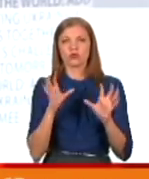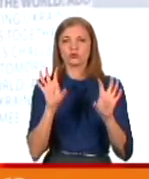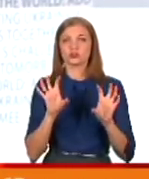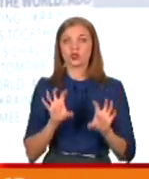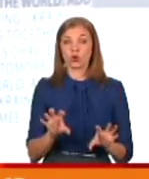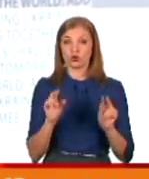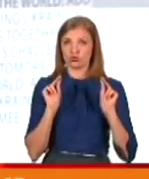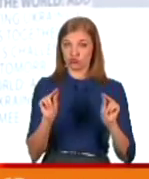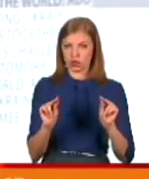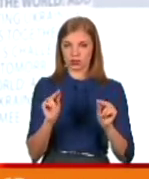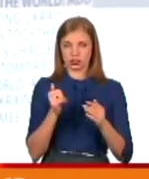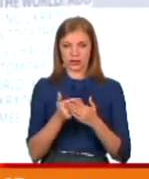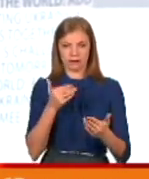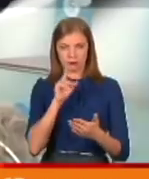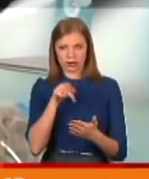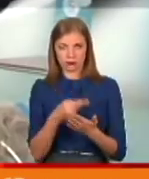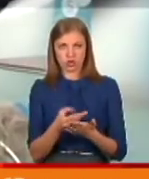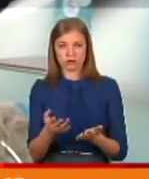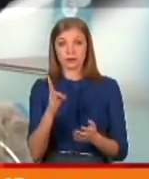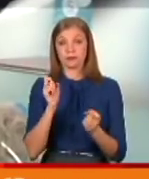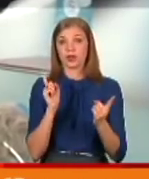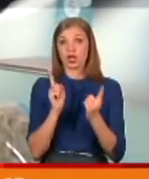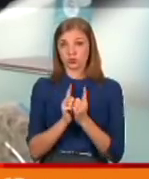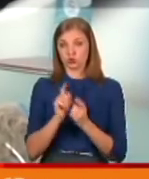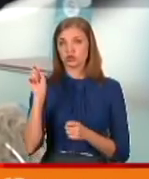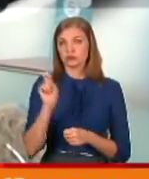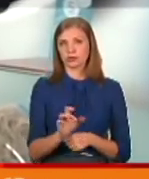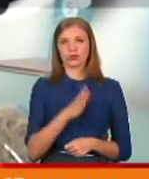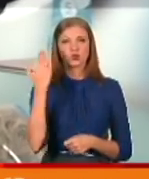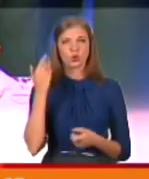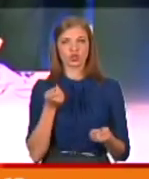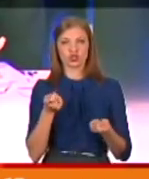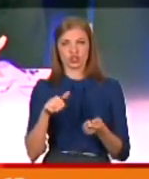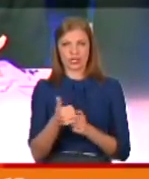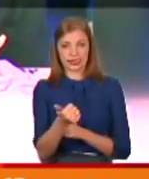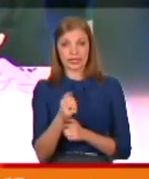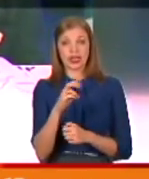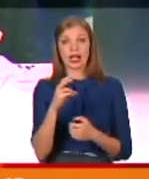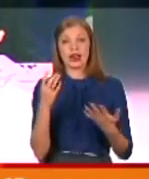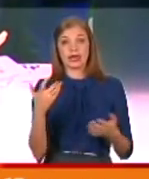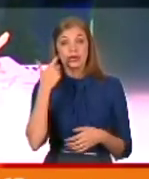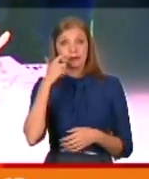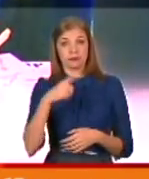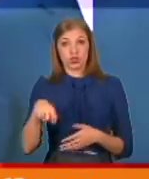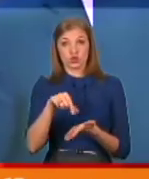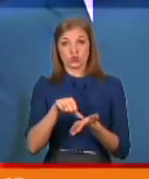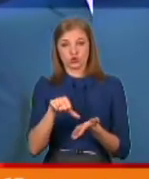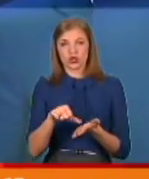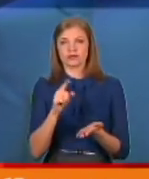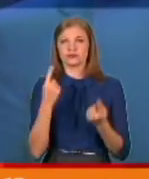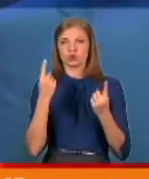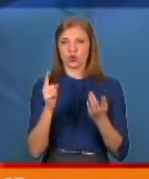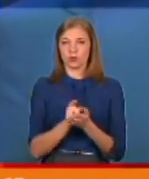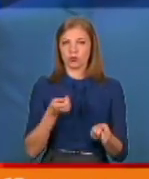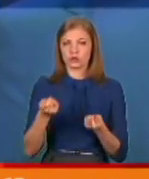закон, чесний і передбачуваний. На зустрічі прибувають тодішні лідери країн, втім, більшість учасників –